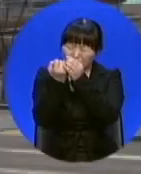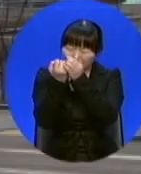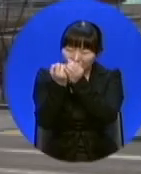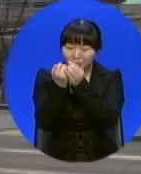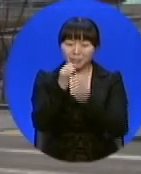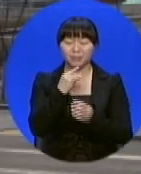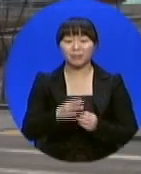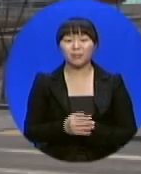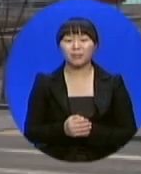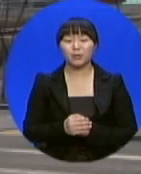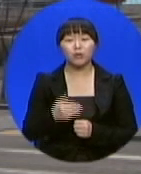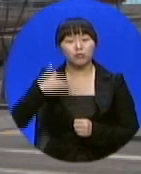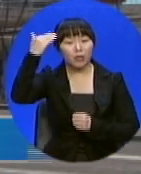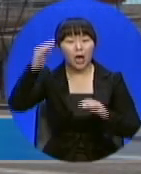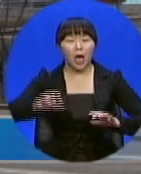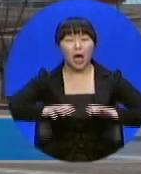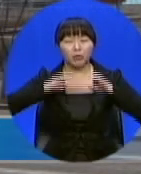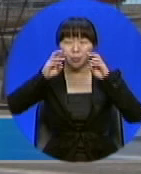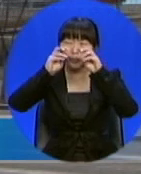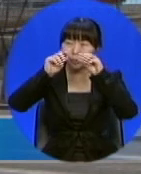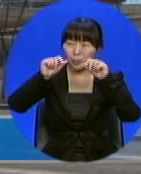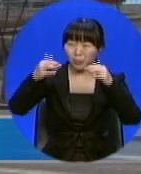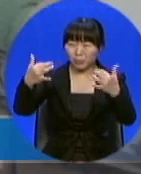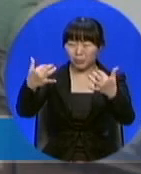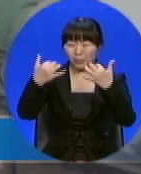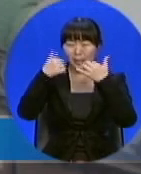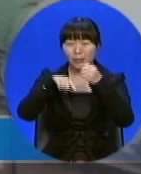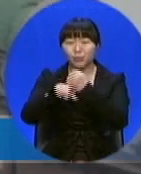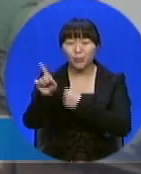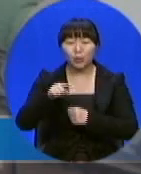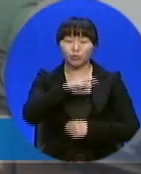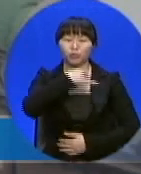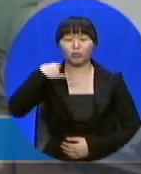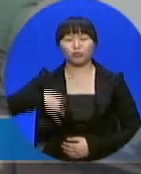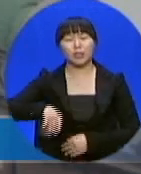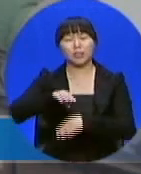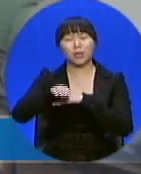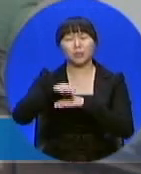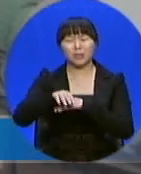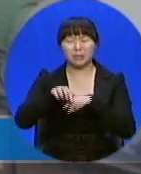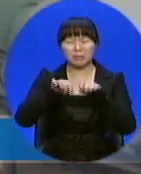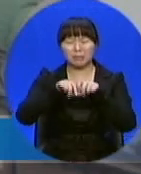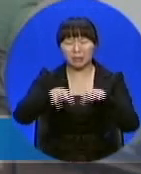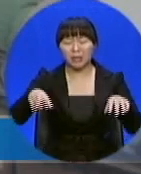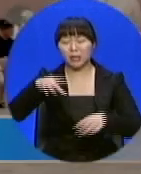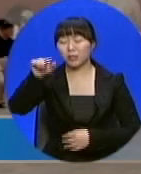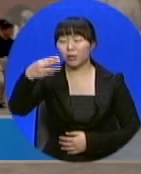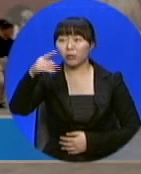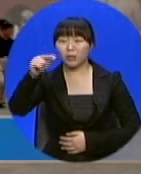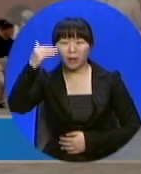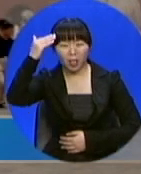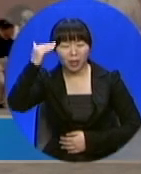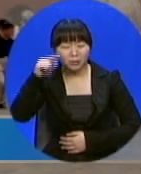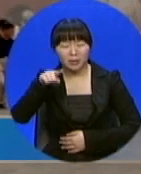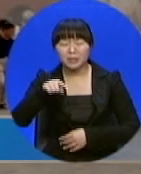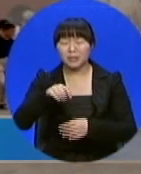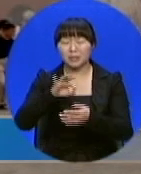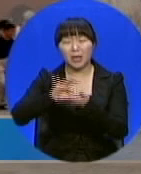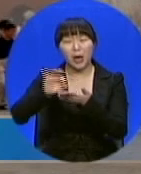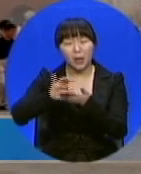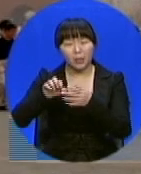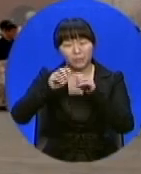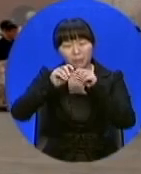입자이죠. 우리나라가 미세먼지의 습격을 받은 이유는 중국의 자동차 매연과 석탄 사용 증가로 발생한